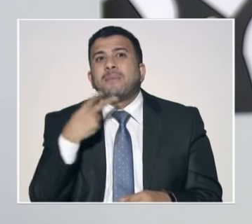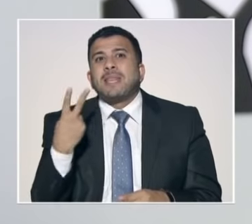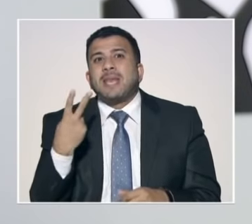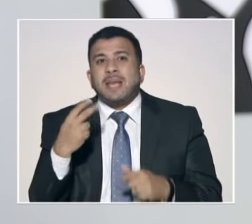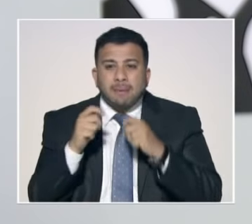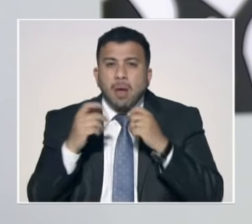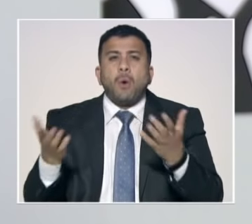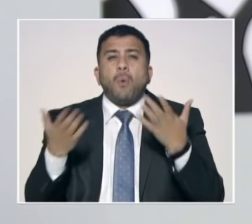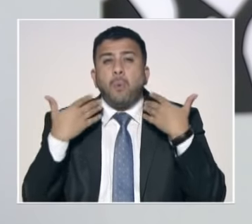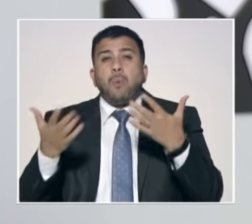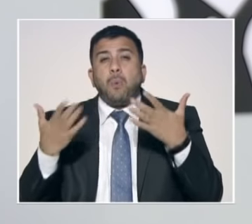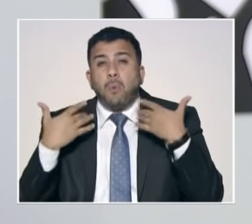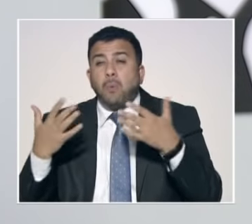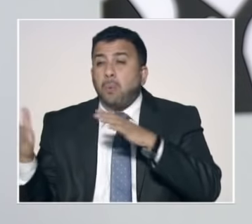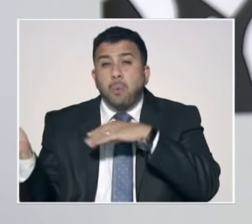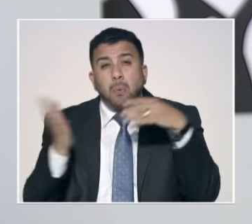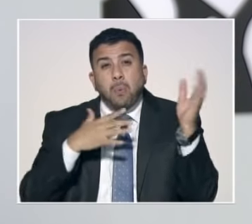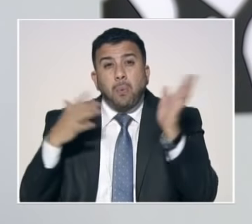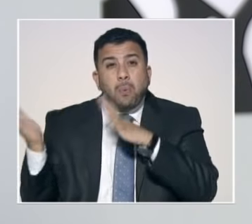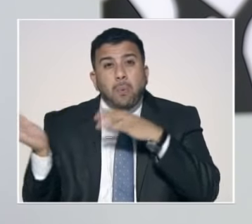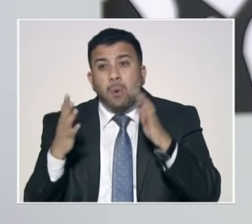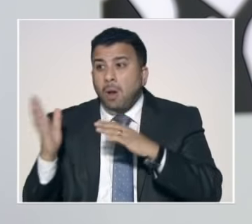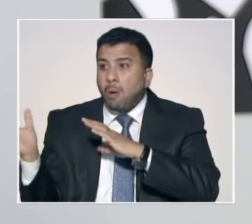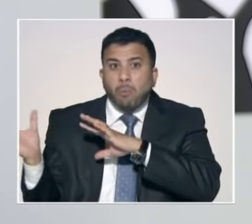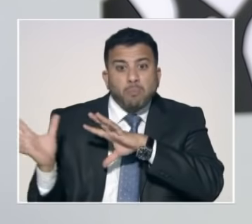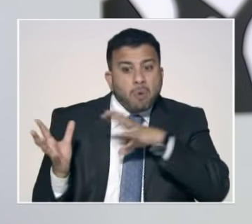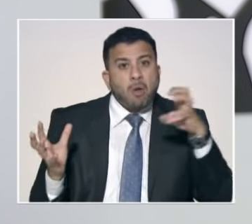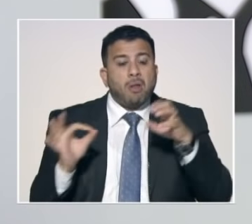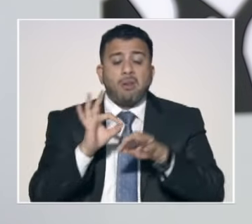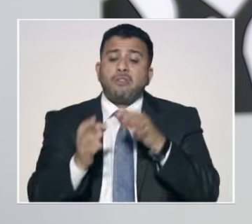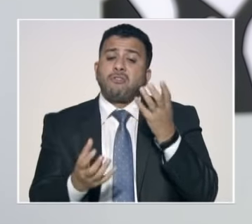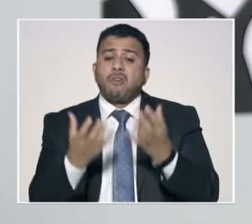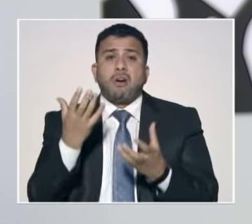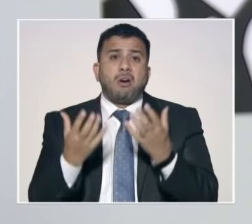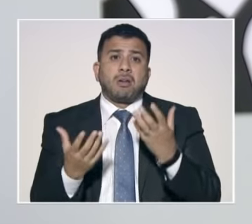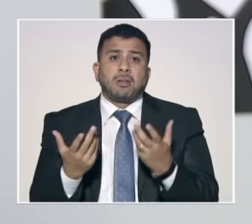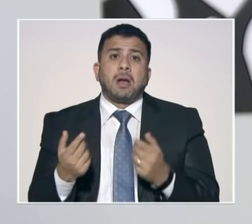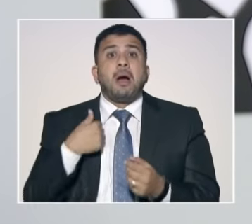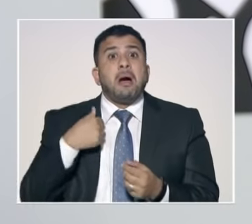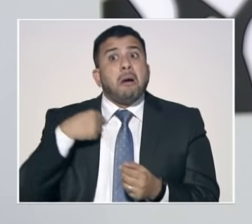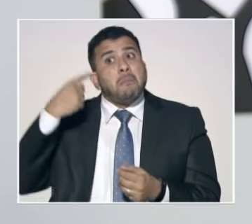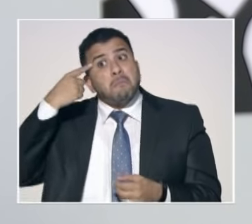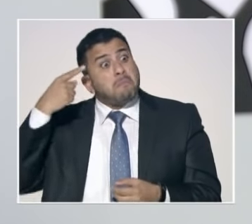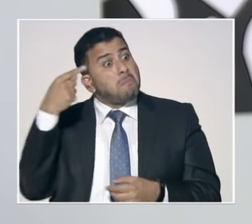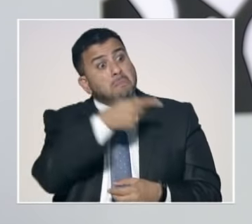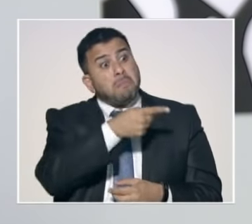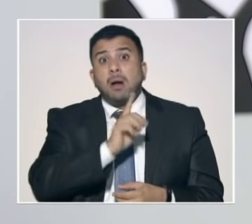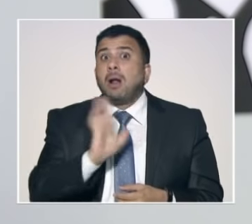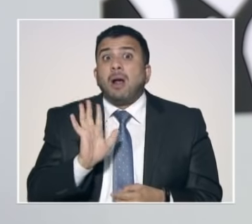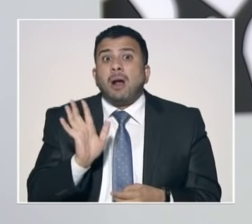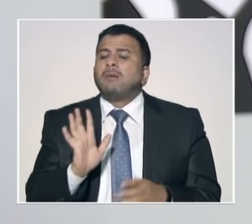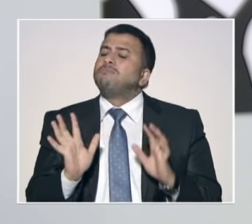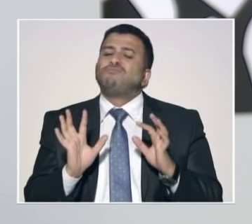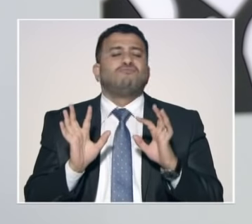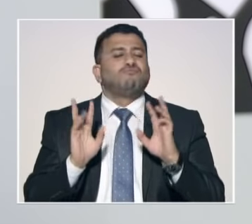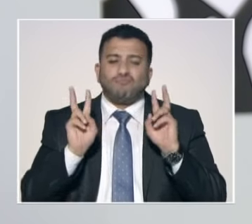وجدت رياح ووجدت شيء. ولذلك العلماء يا أخي الفاضل حتى لو لم يقصد الإنسان يضمنونه